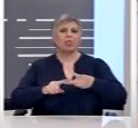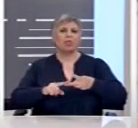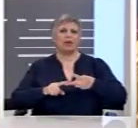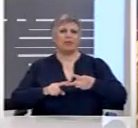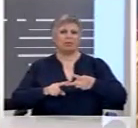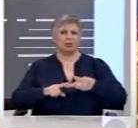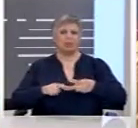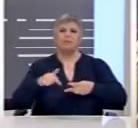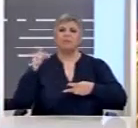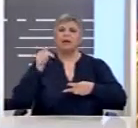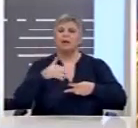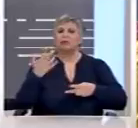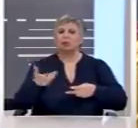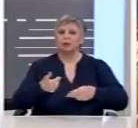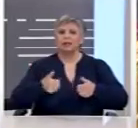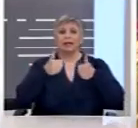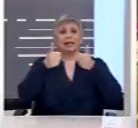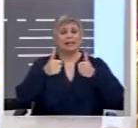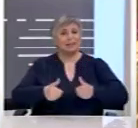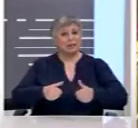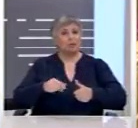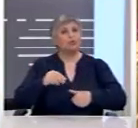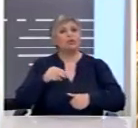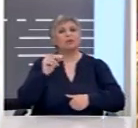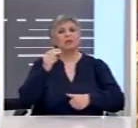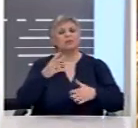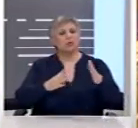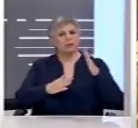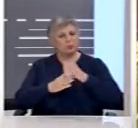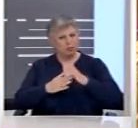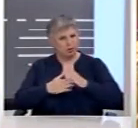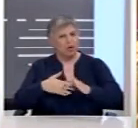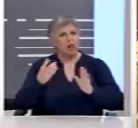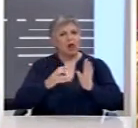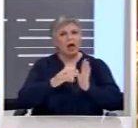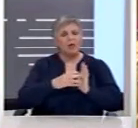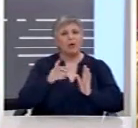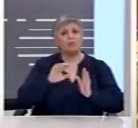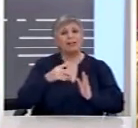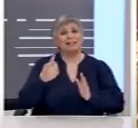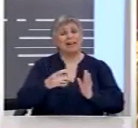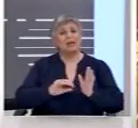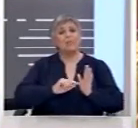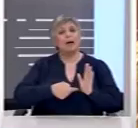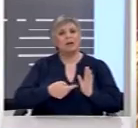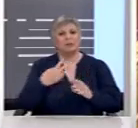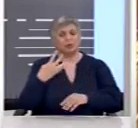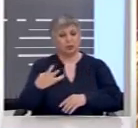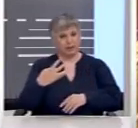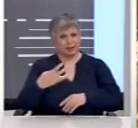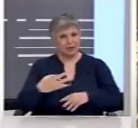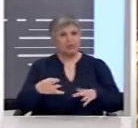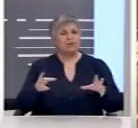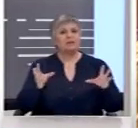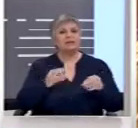αφορά στην ανακοίνωση του Προέδρου της Βουλής, σύμφωνα με το άρθρο 51, παράγραφος 4 του κανονισμού της Βουλής, σχετικά με